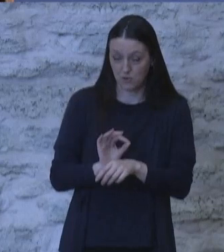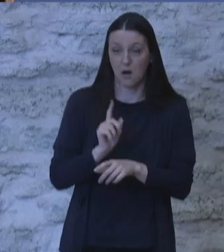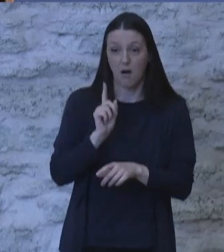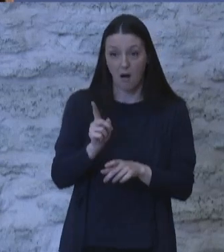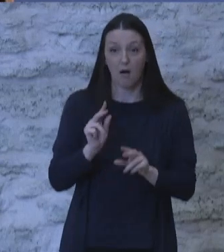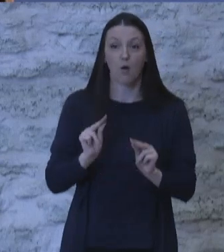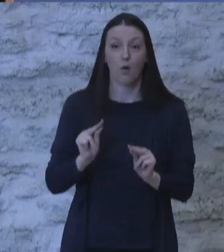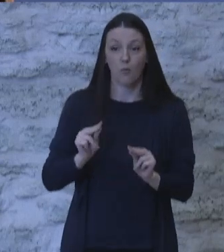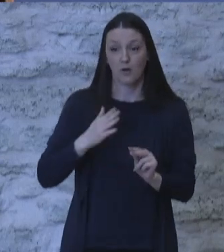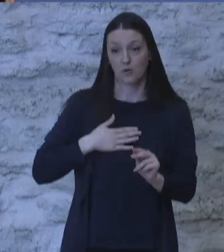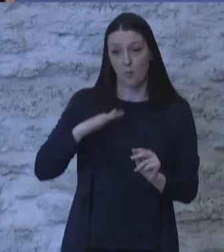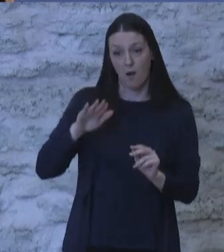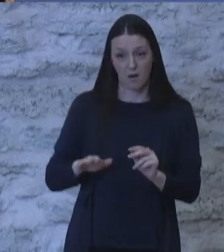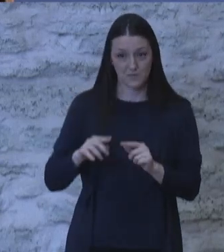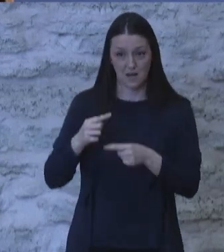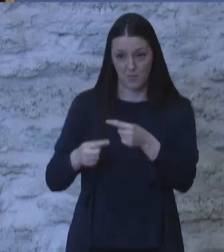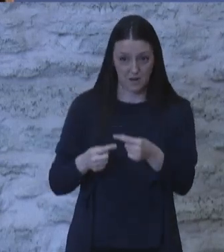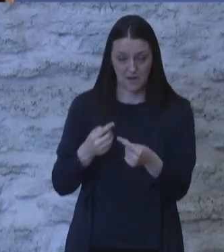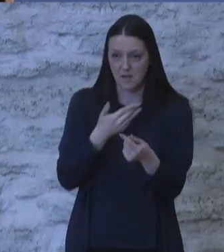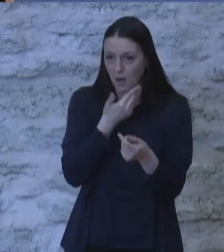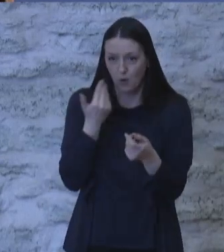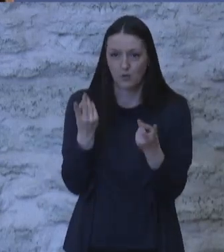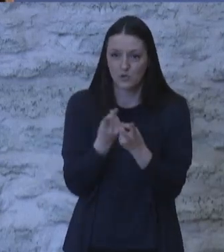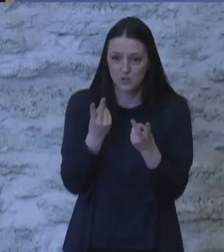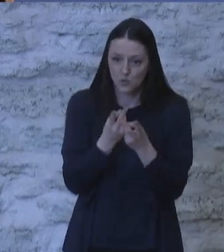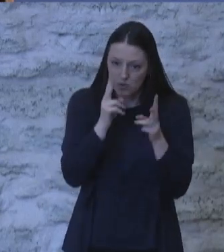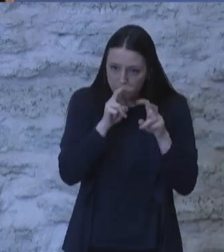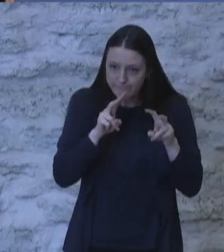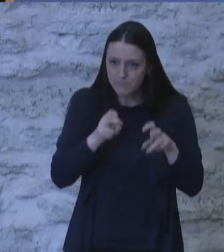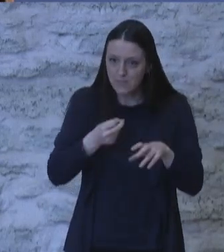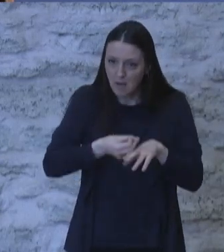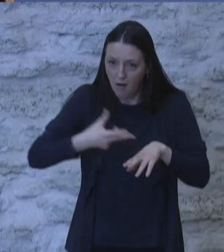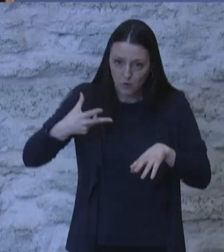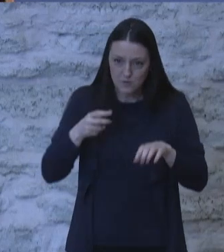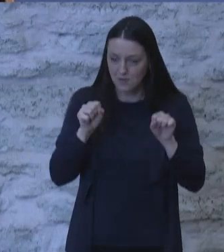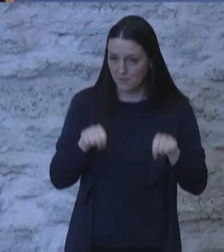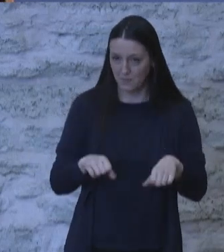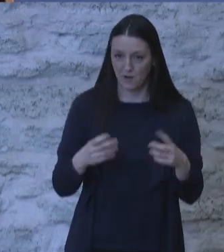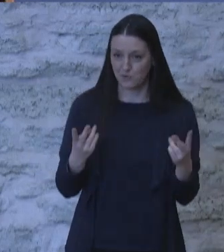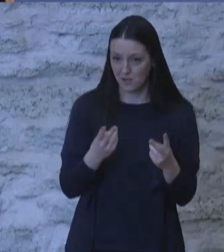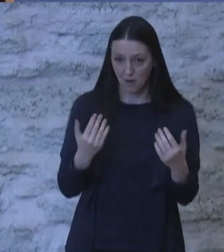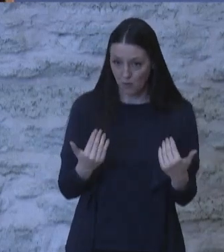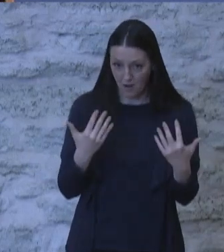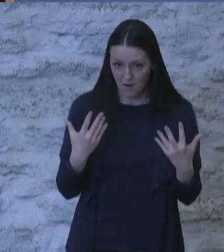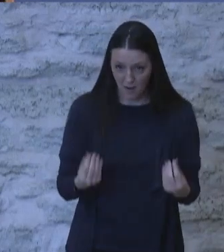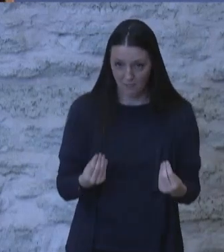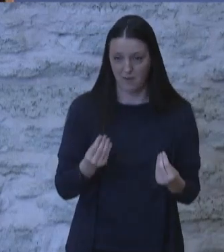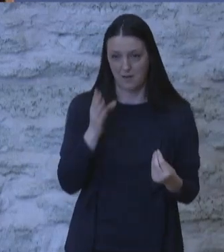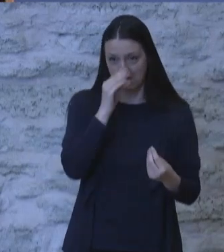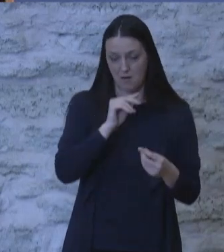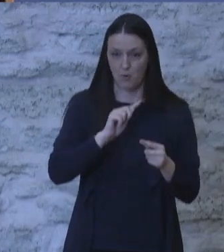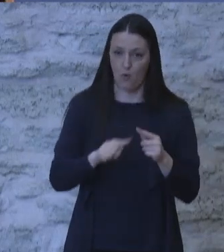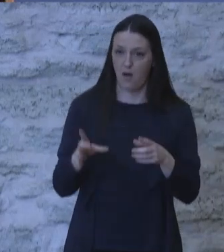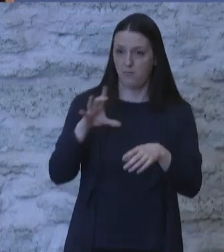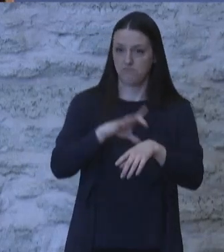lapsepõlves polnud ka veel selliseid diagnostika võimekusi, nagu tänasel päeval, mis on võimeline kindlaks tegema,